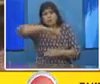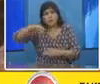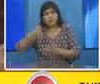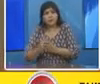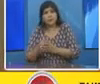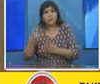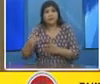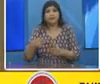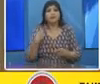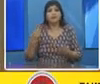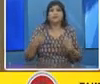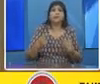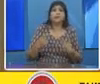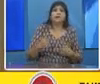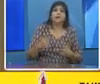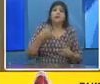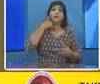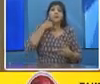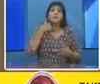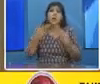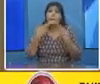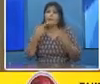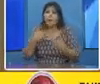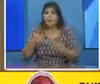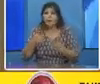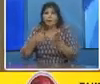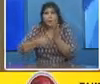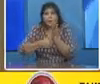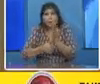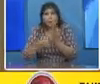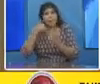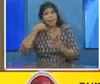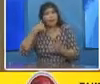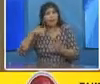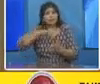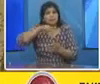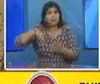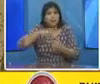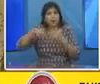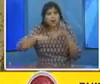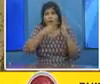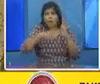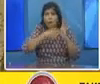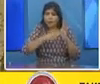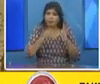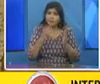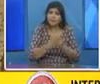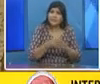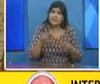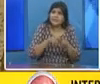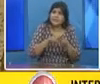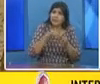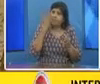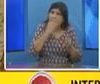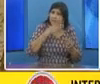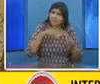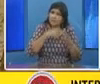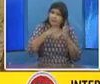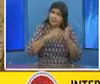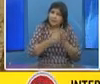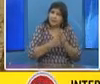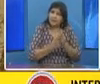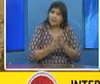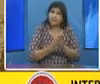हैं उनका इंटरव्यू रिकॉर्ड अपने मोबाइल फोन में रिकॉर्ड करिए। जैसे आपने टीवी पर देखा होगा ना